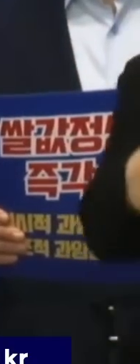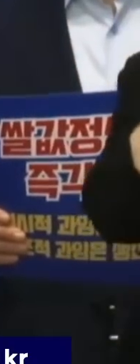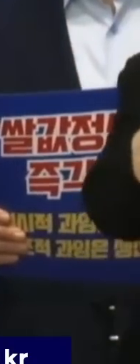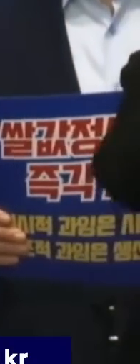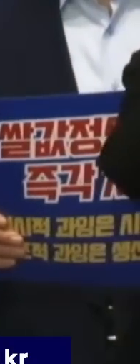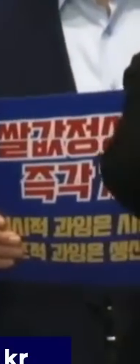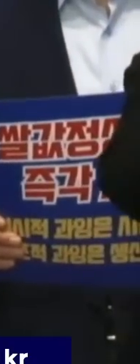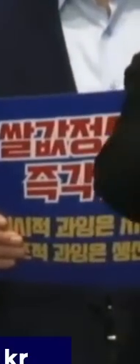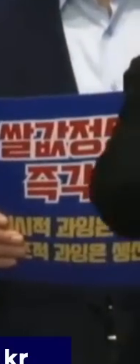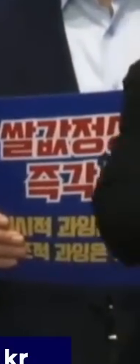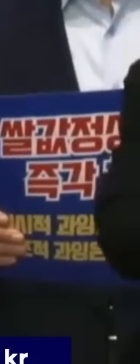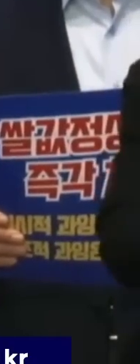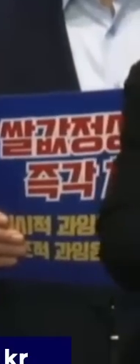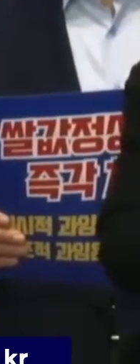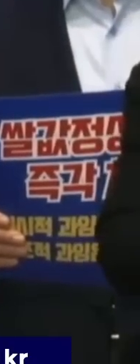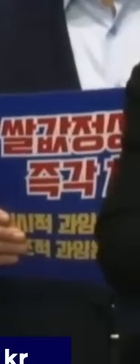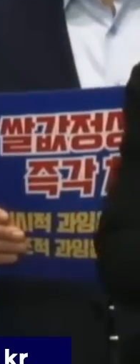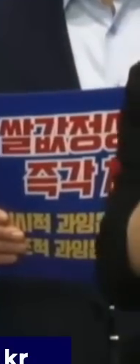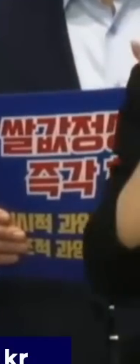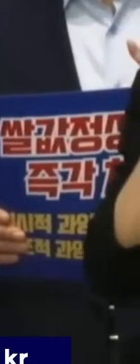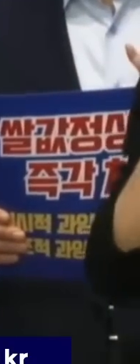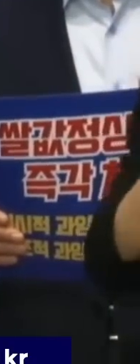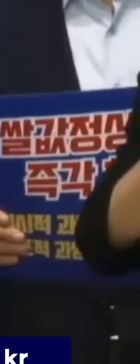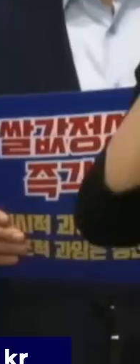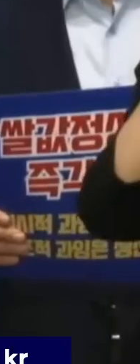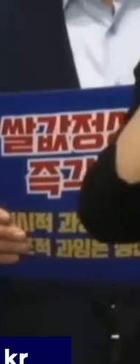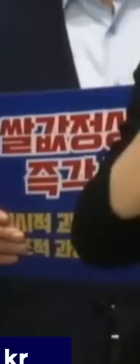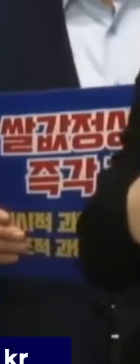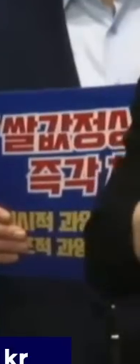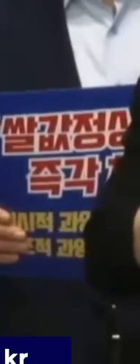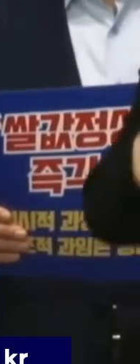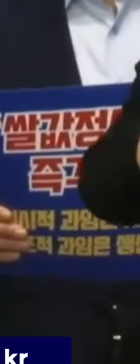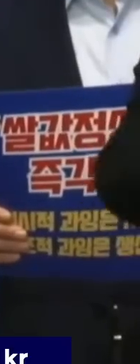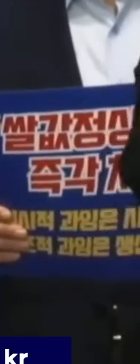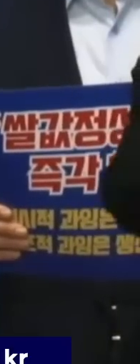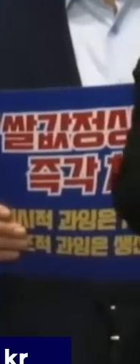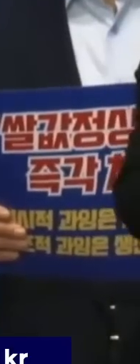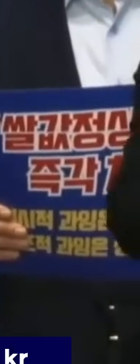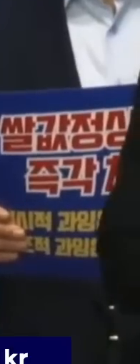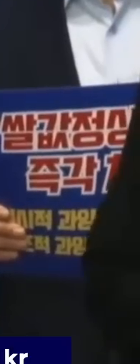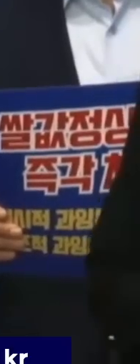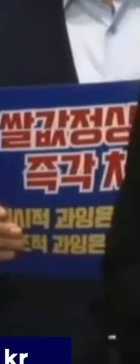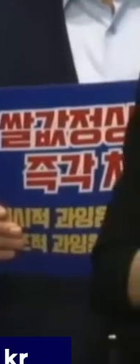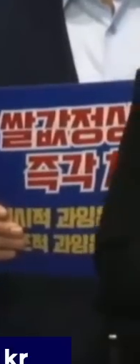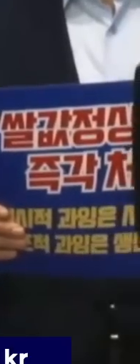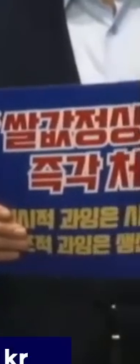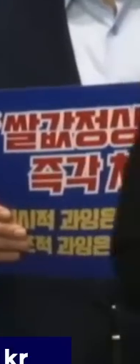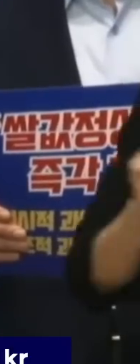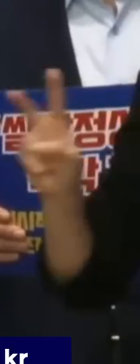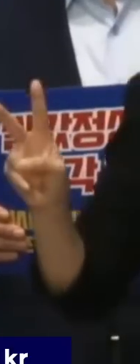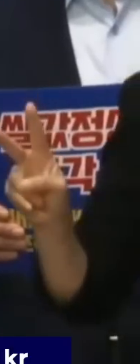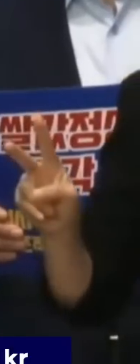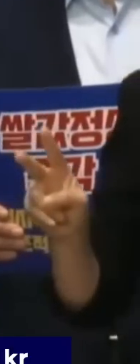고통이 어제 오늘의 일이었습니까? 또 여당이나 야당만의 문제였습니까?